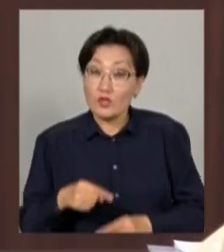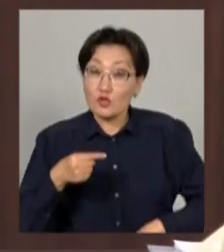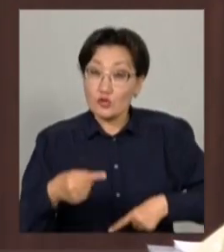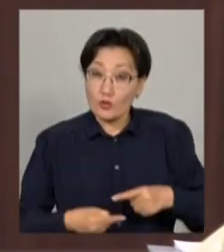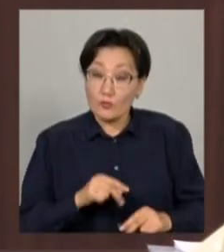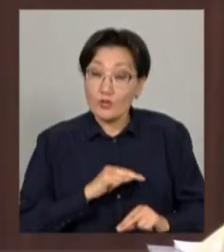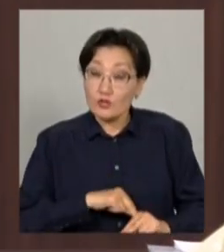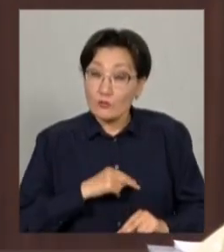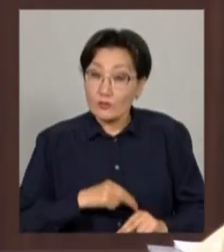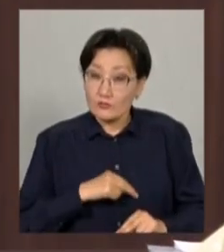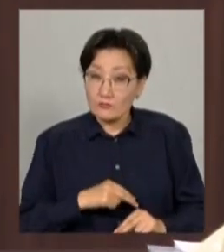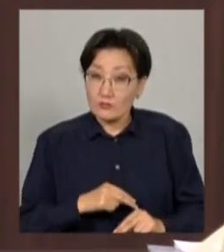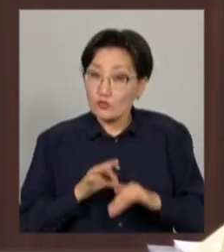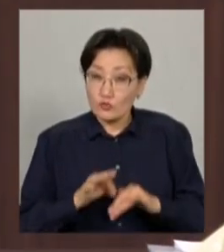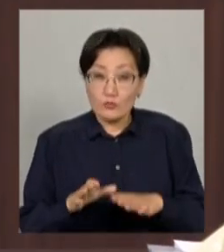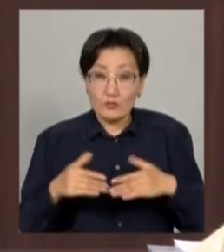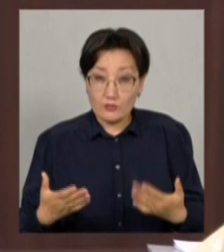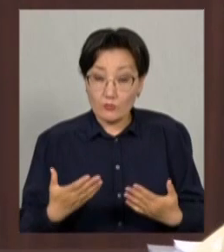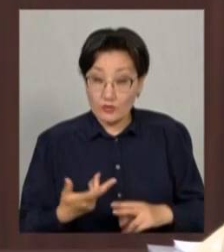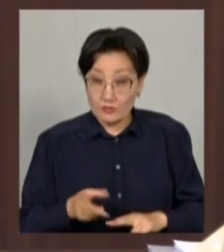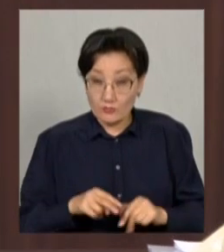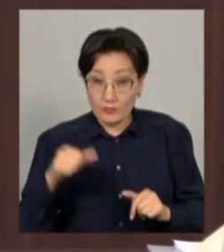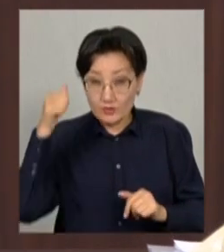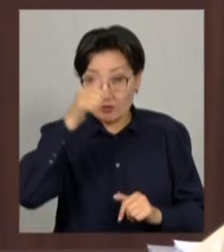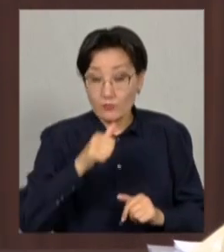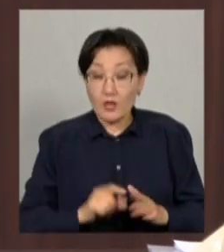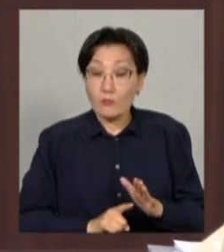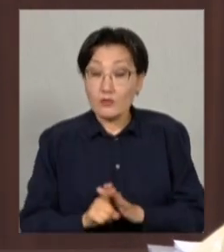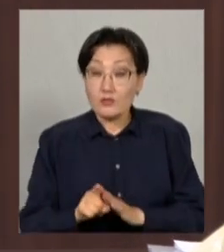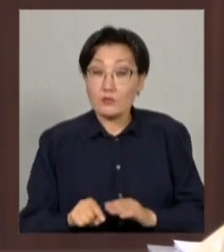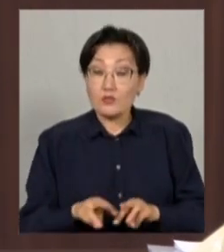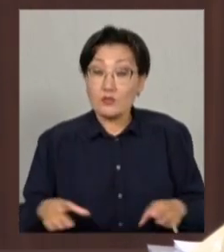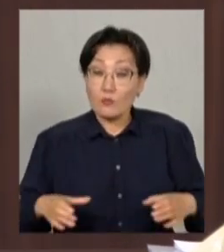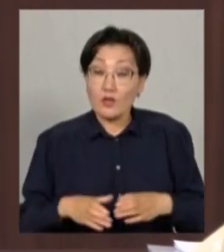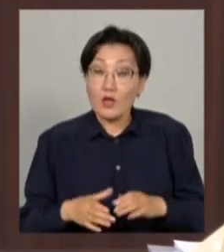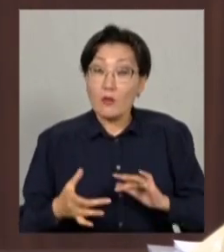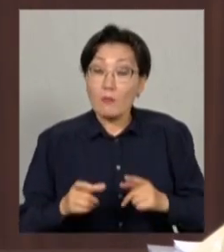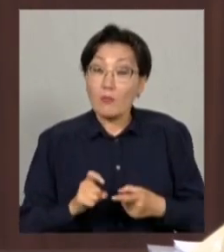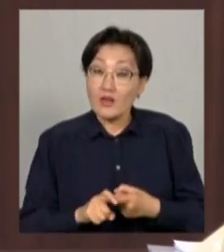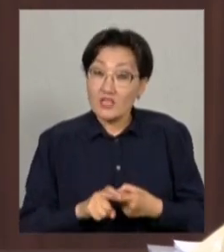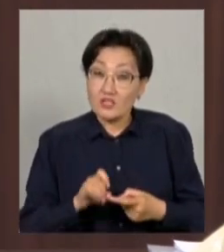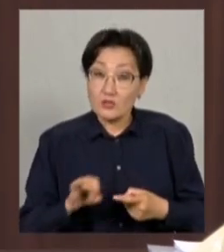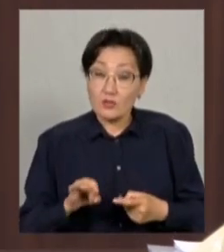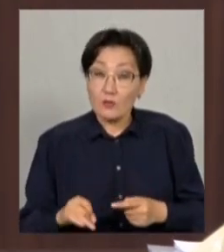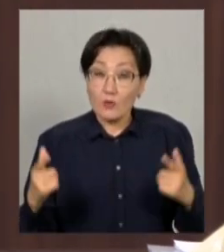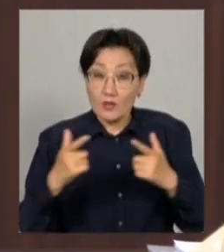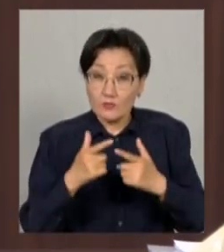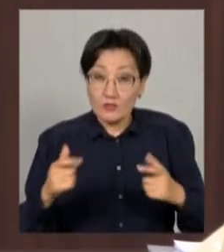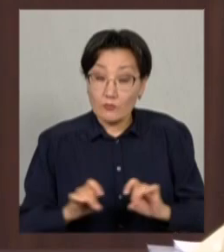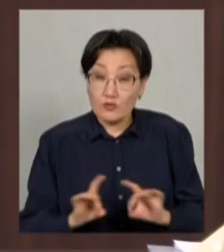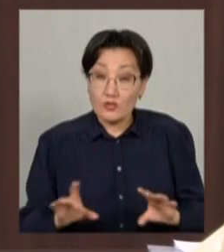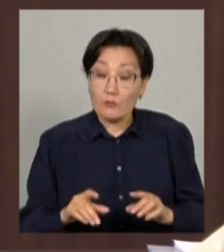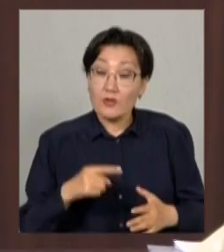жұмыстарды көре алмай отырмыз. Биылғы жылдың басынан бері үкіметке байланыс және ақпараттандыру